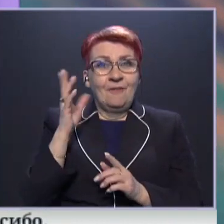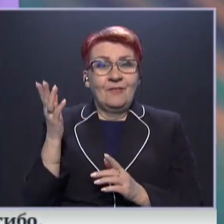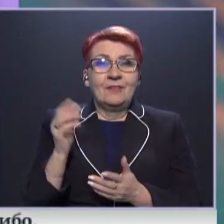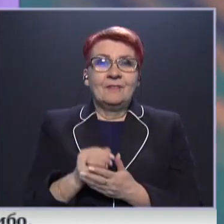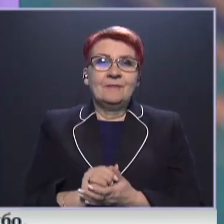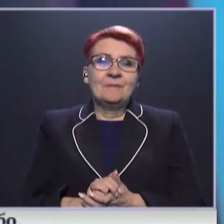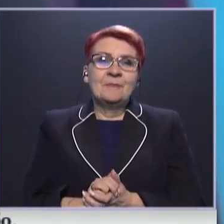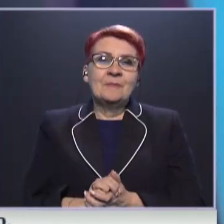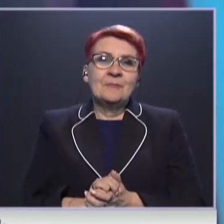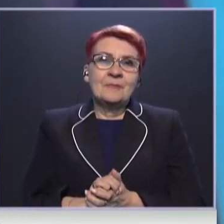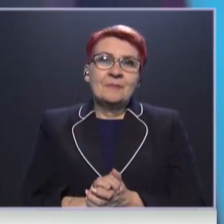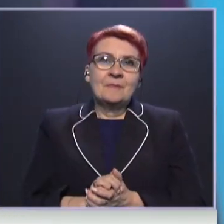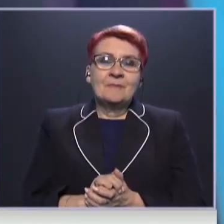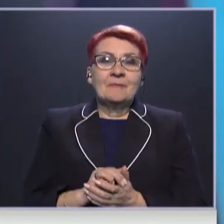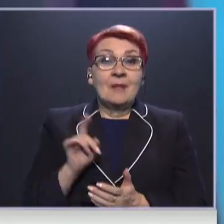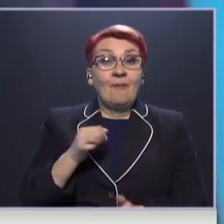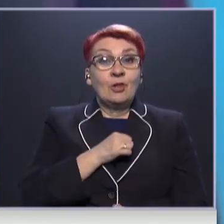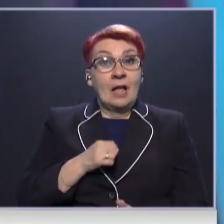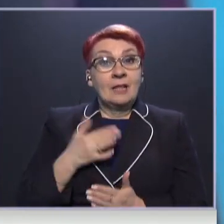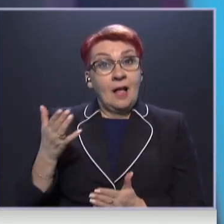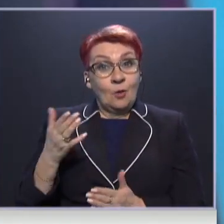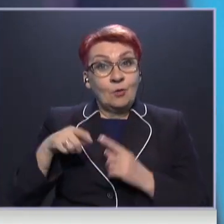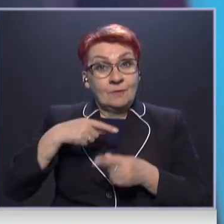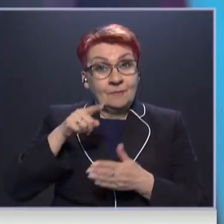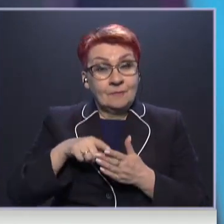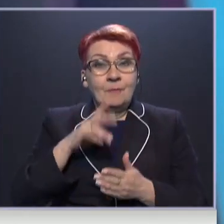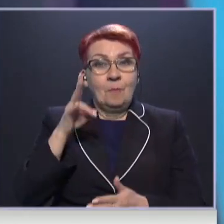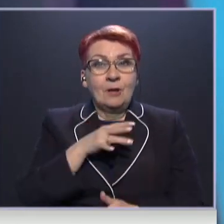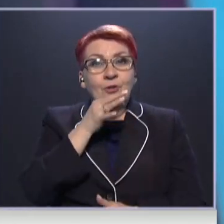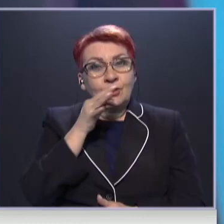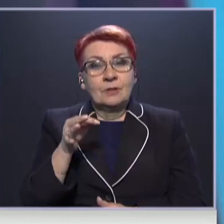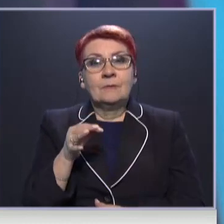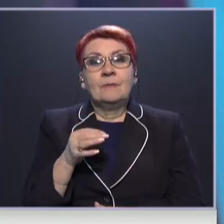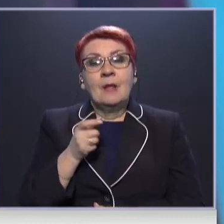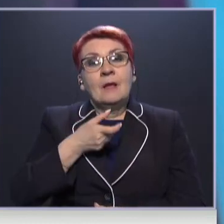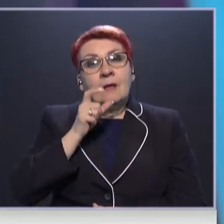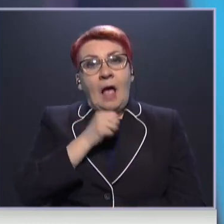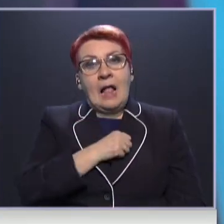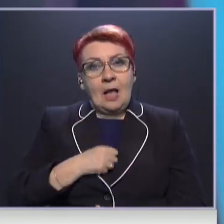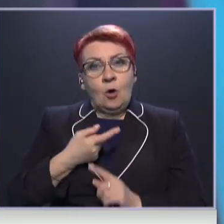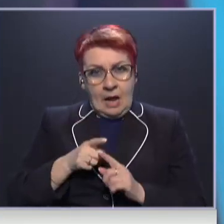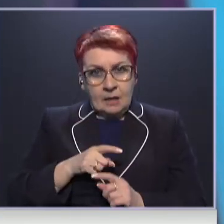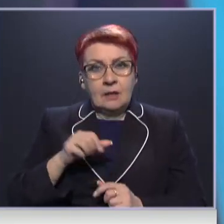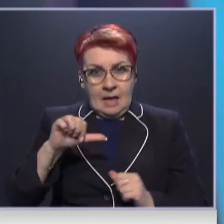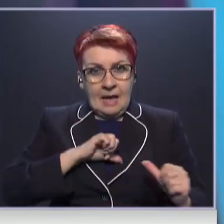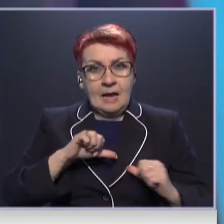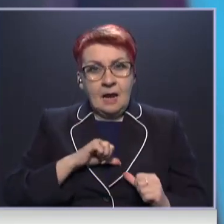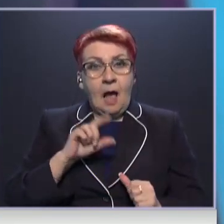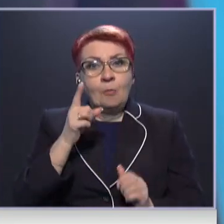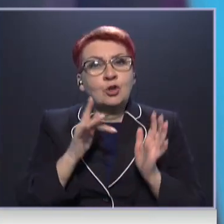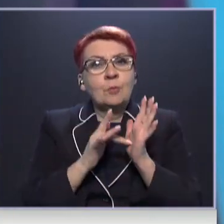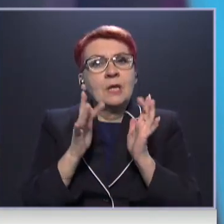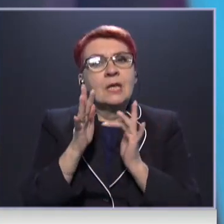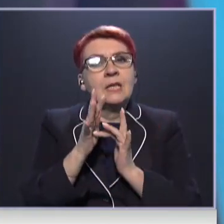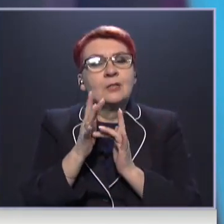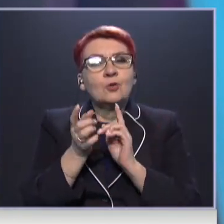нас 2 минуты до конца. И, кстати, по поводу алкоголя. Батюшка, подскажите, пожалуйста, употребление алкоголя является грехом, но почему же тогда Иисус